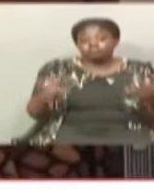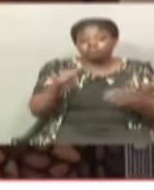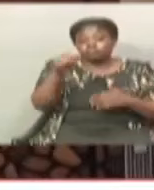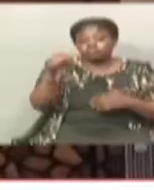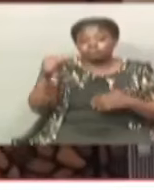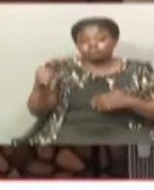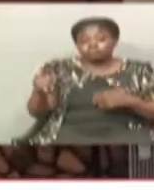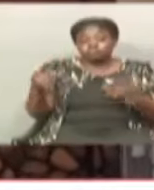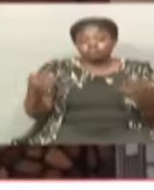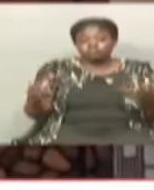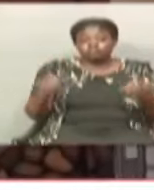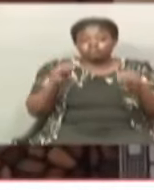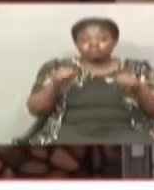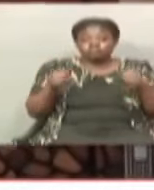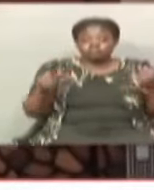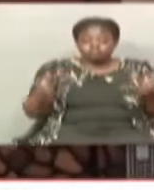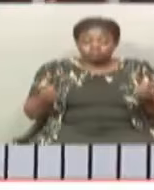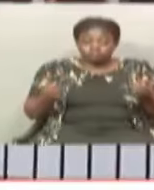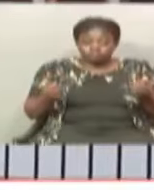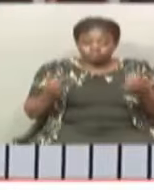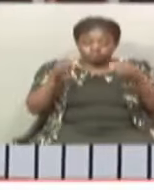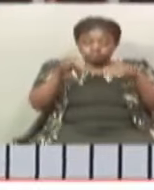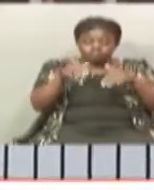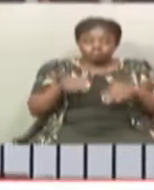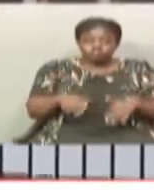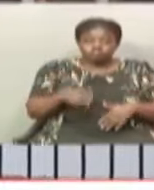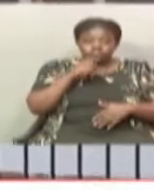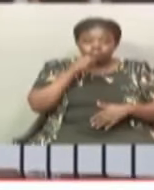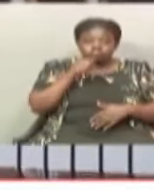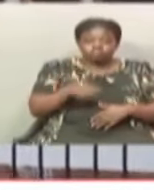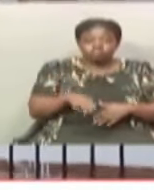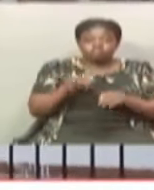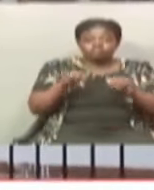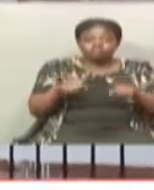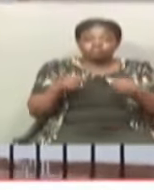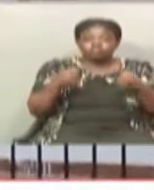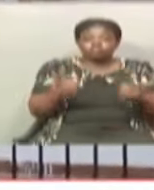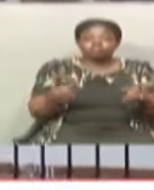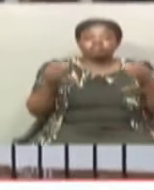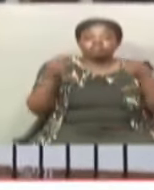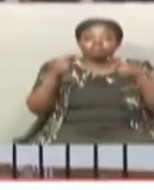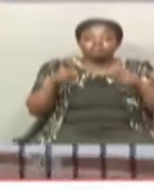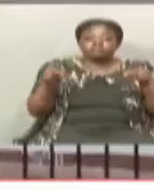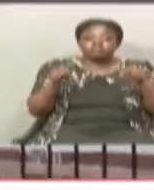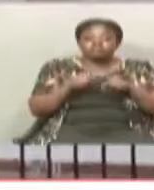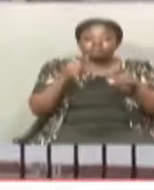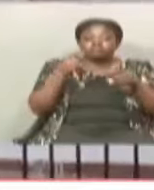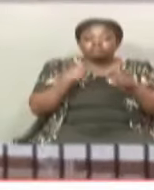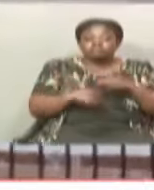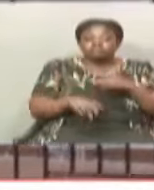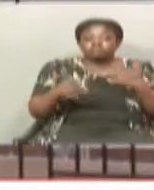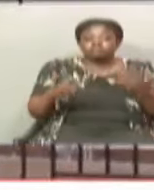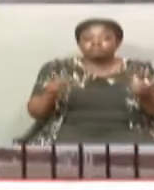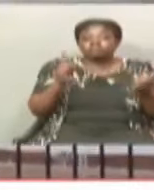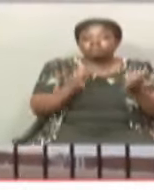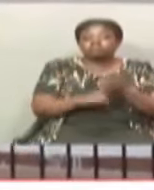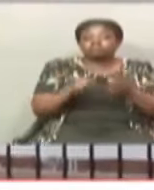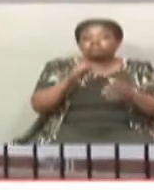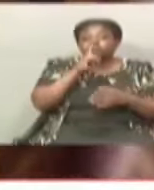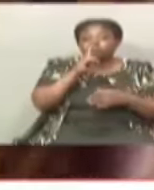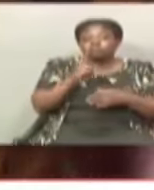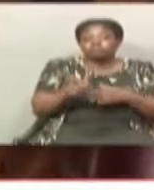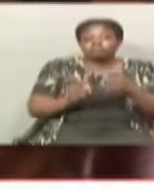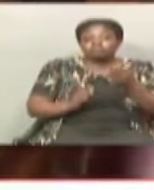abali ebweru abataasobola kuzika ku muzeeyi. Terujja kwabizibwa. Kabe lubaale kabe katono twafunye ebiragiro